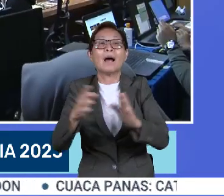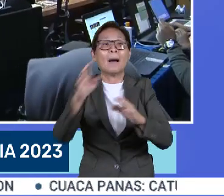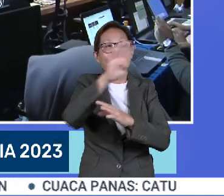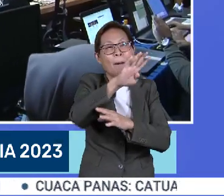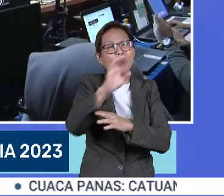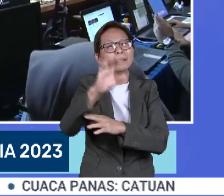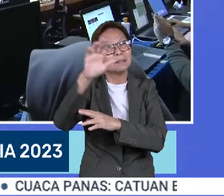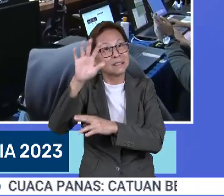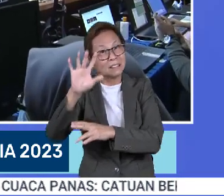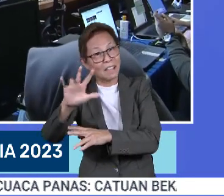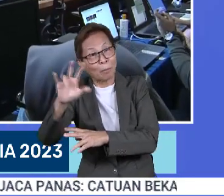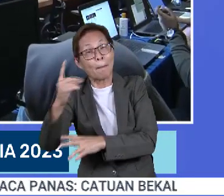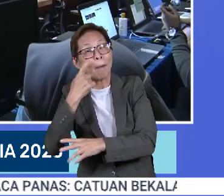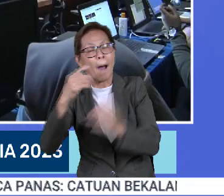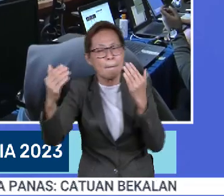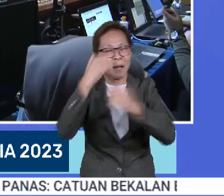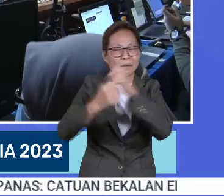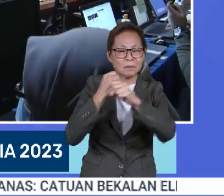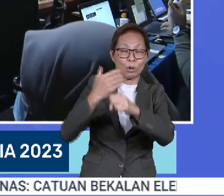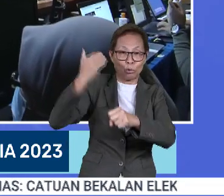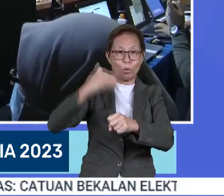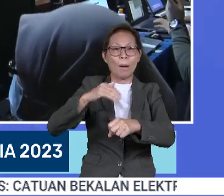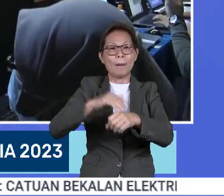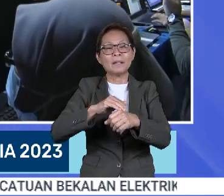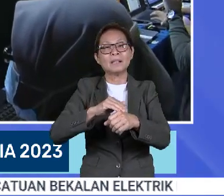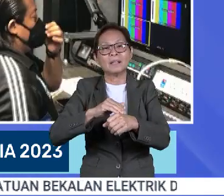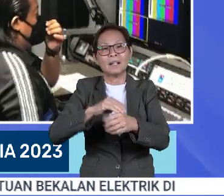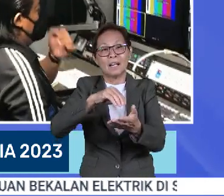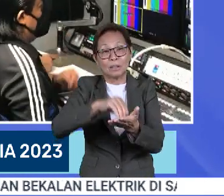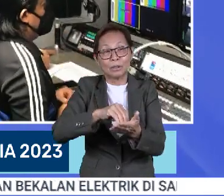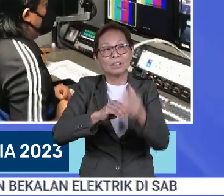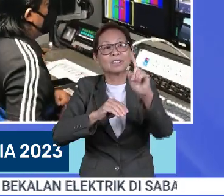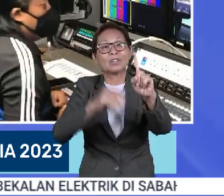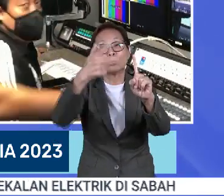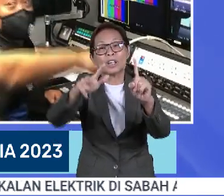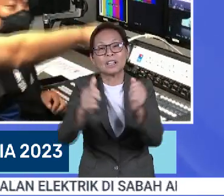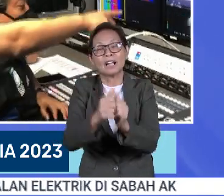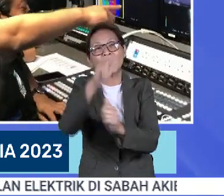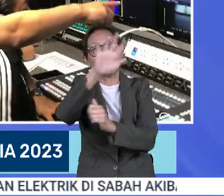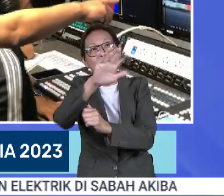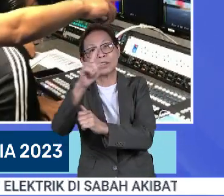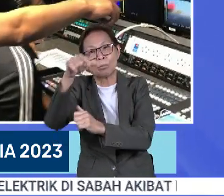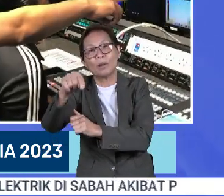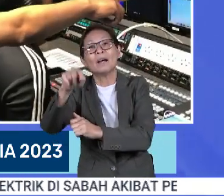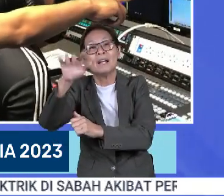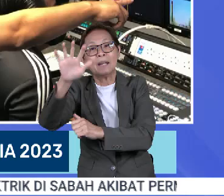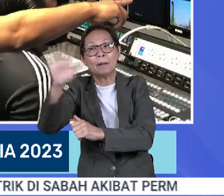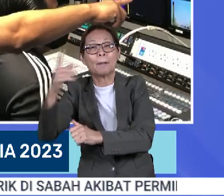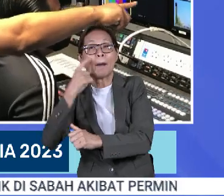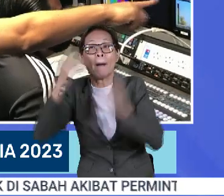3 mata berbanding tahun sebelumnya pada kedudukan 113 dengan 51 pukulan 55 mata